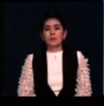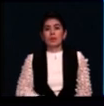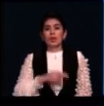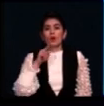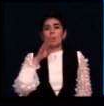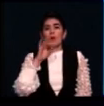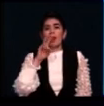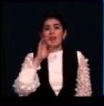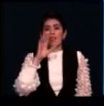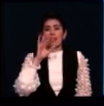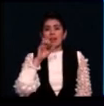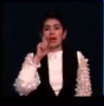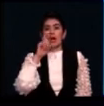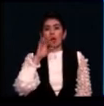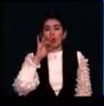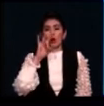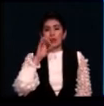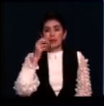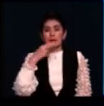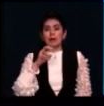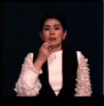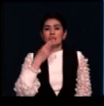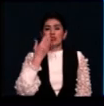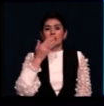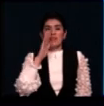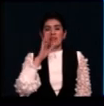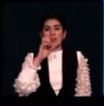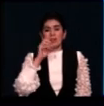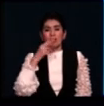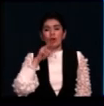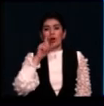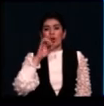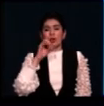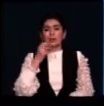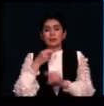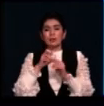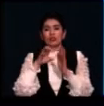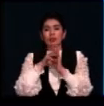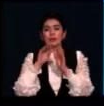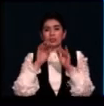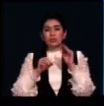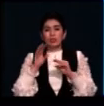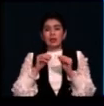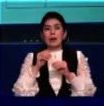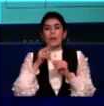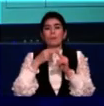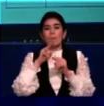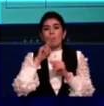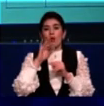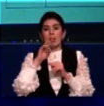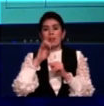Polivinil xlorid. Polivinil xlorid vinil xloridni polimeri hisoblanadi. Polivinil xlorid juda